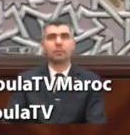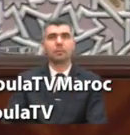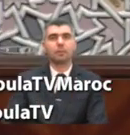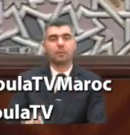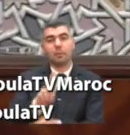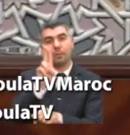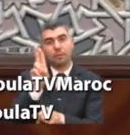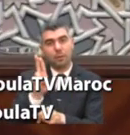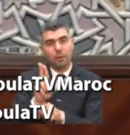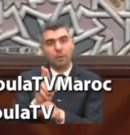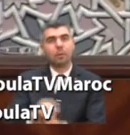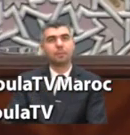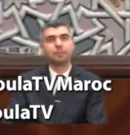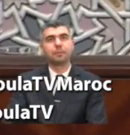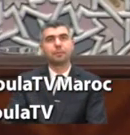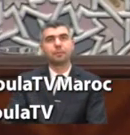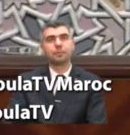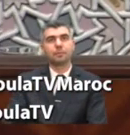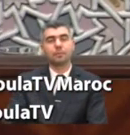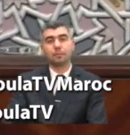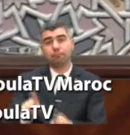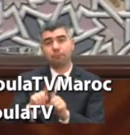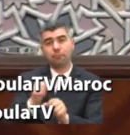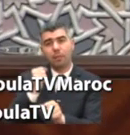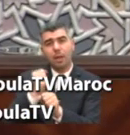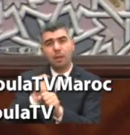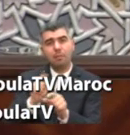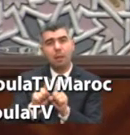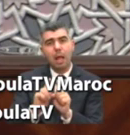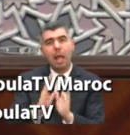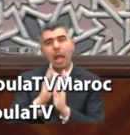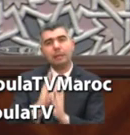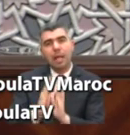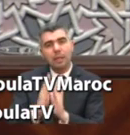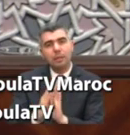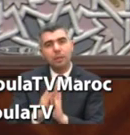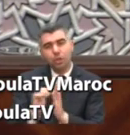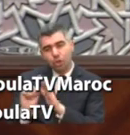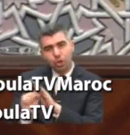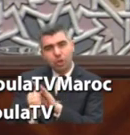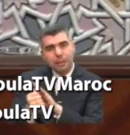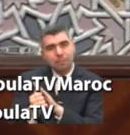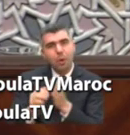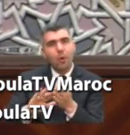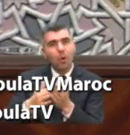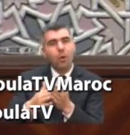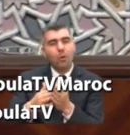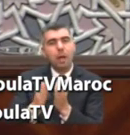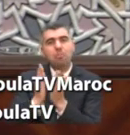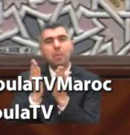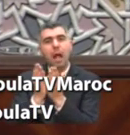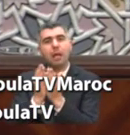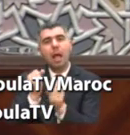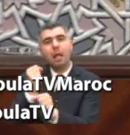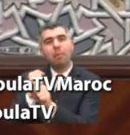السؤال التالي عن وضعية مستخدمي الأمن الخاص والنظافة والبستنة بالمؤسسات التعليمية للسيدات والسادة